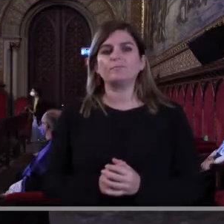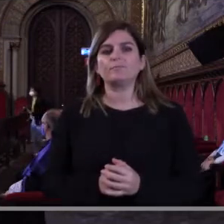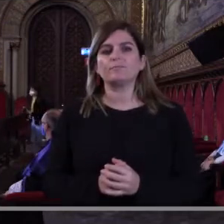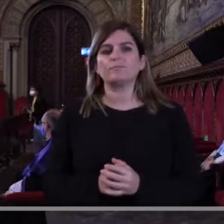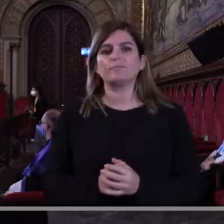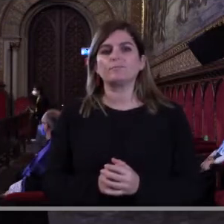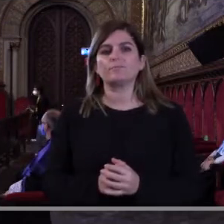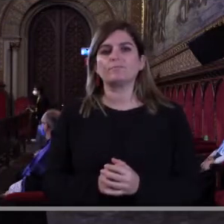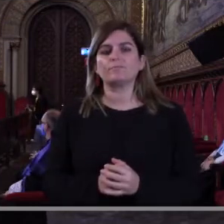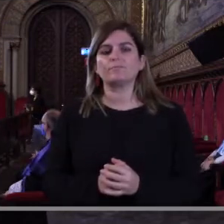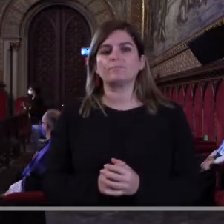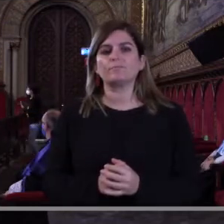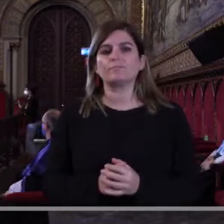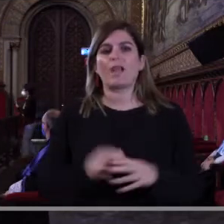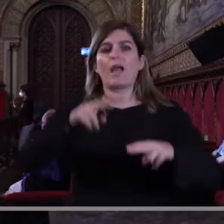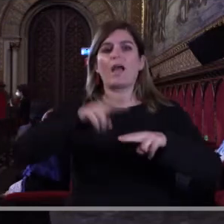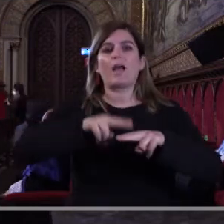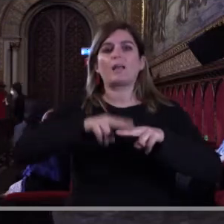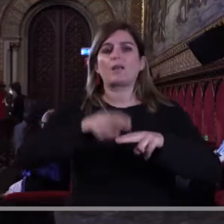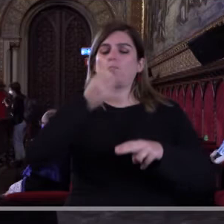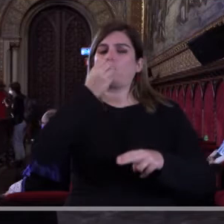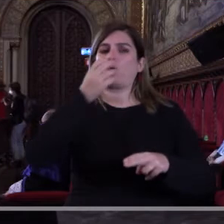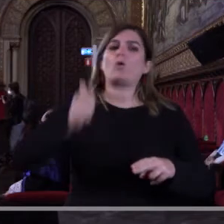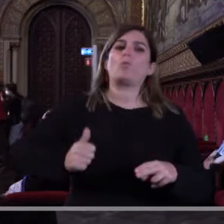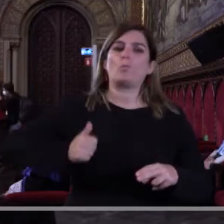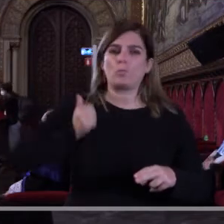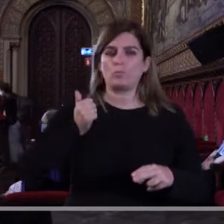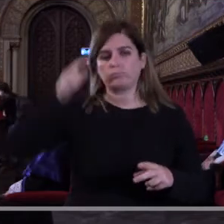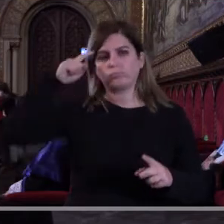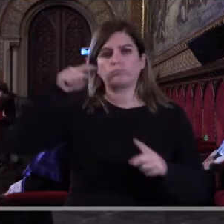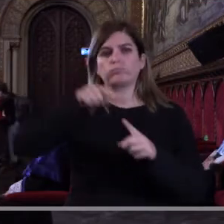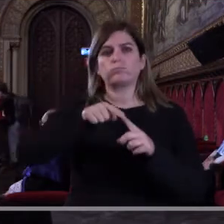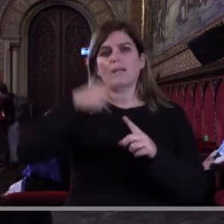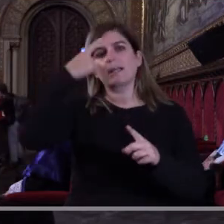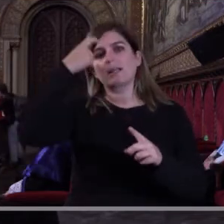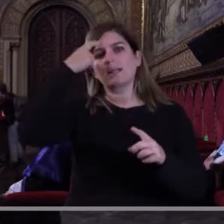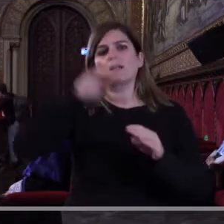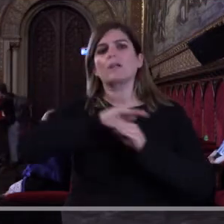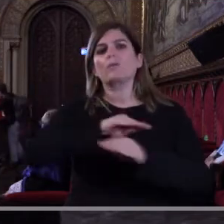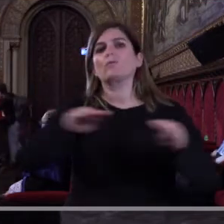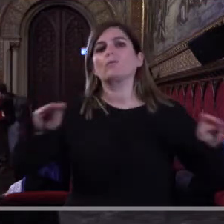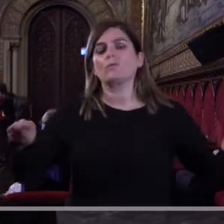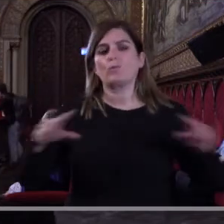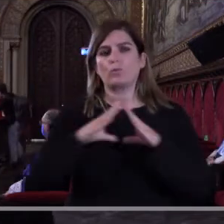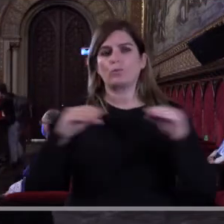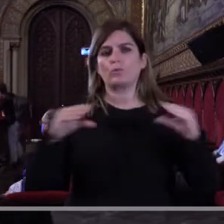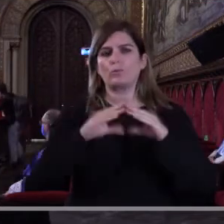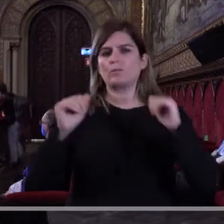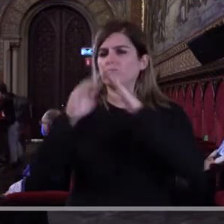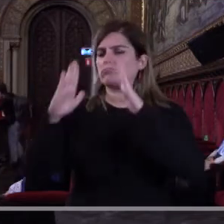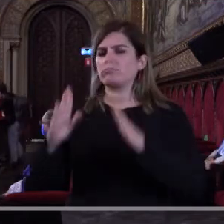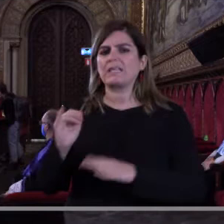ocasió, i aquest acte ho és molt especialment, per recordar que la universitat és una institució des de